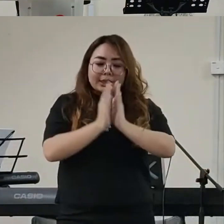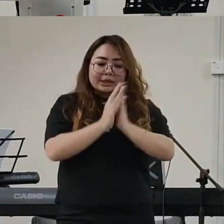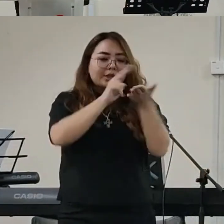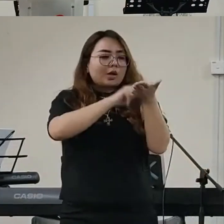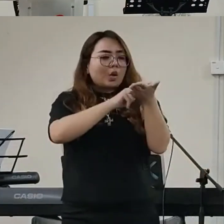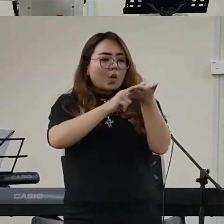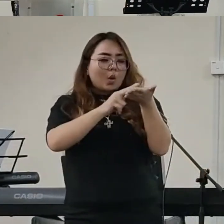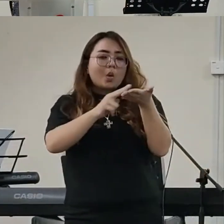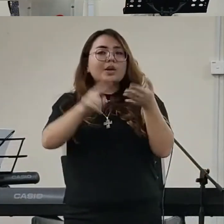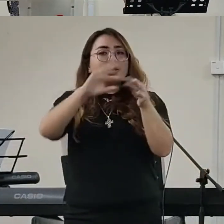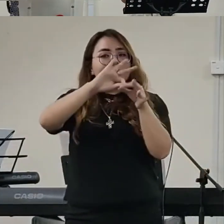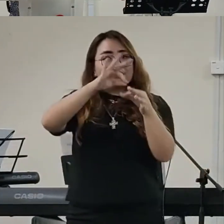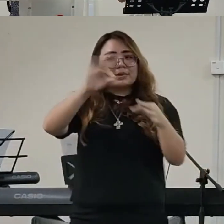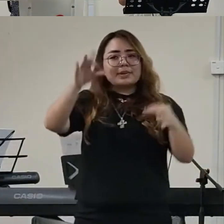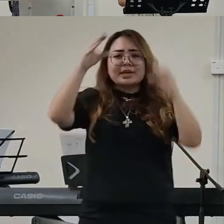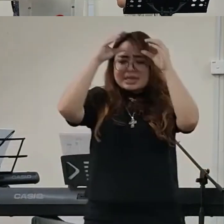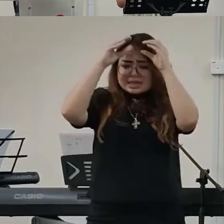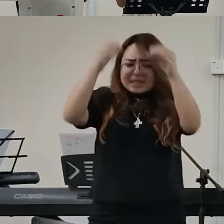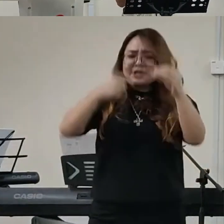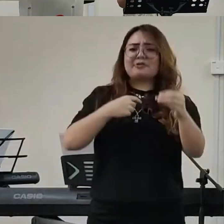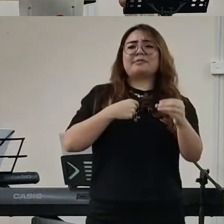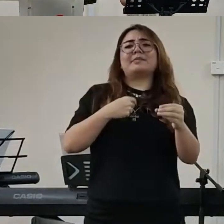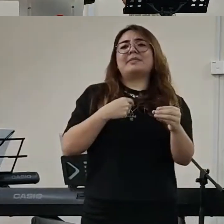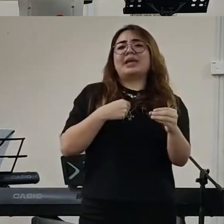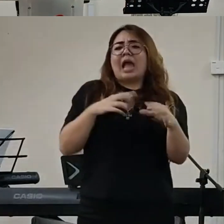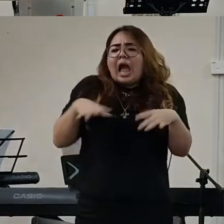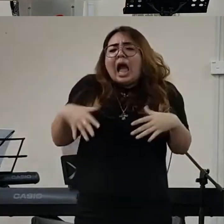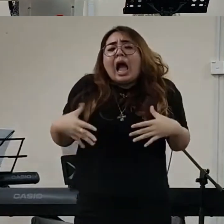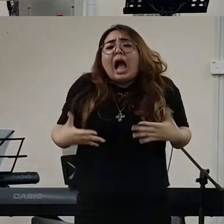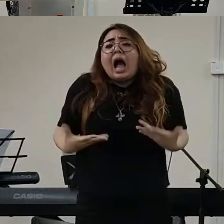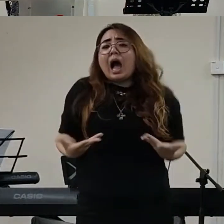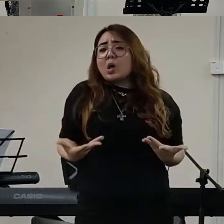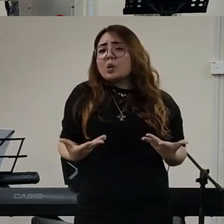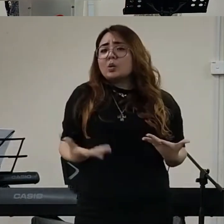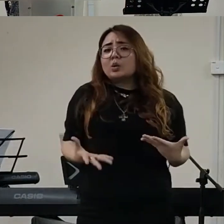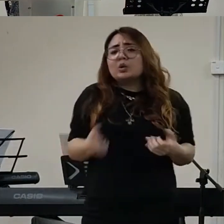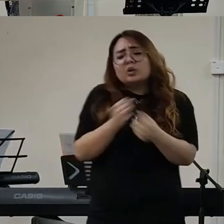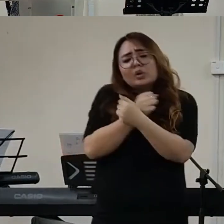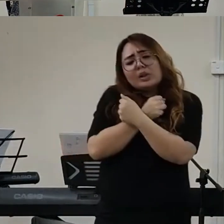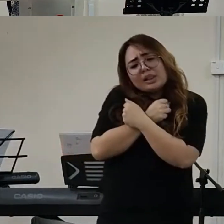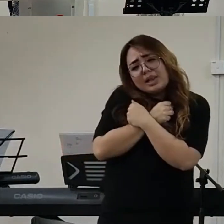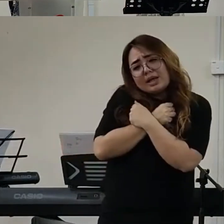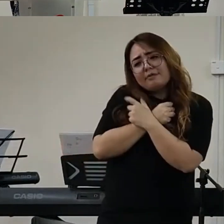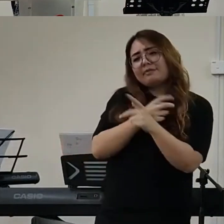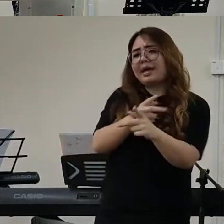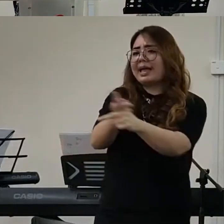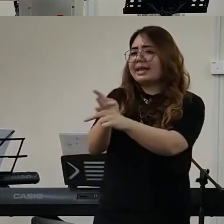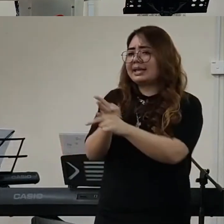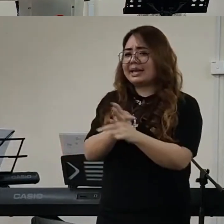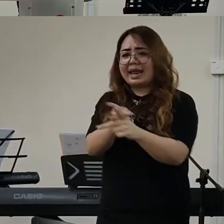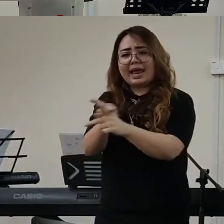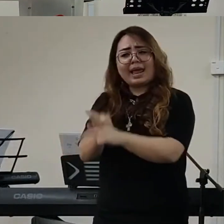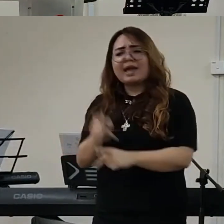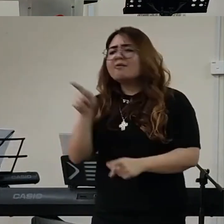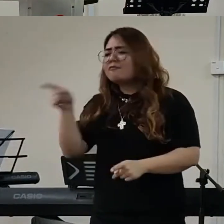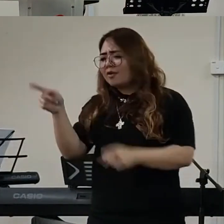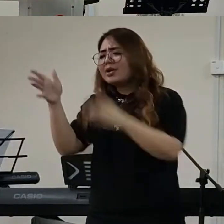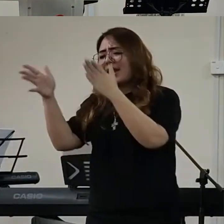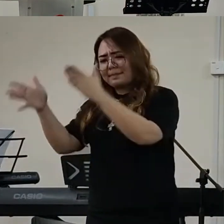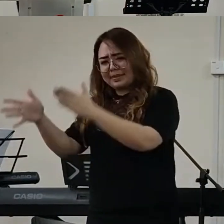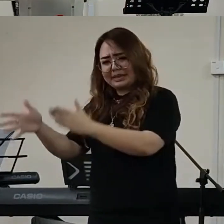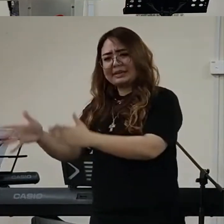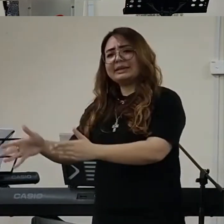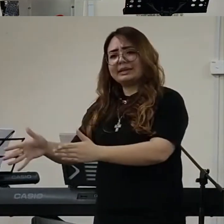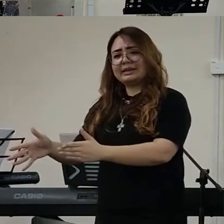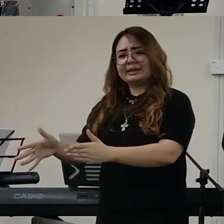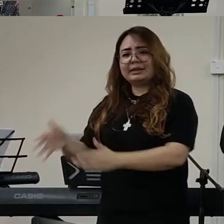如 Jasher 那么年轻的话，或者说 Andy 哥就长老的长的比较成长的一辈呢，在我们的圈子里面呢，就让